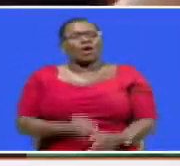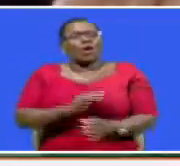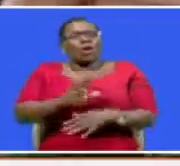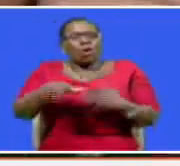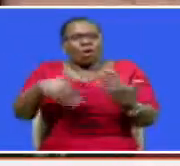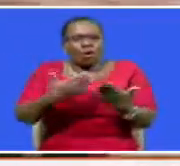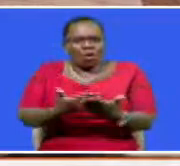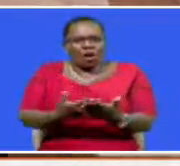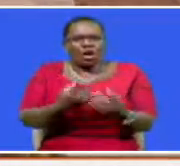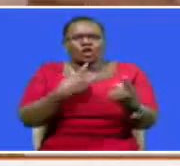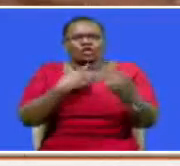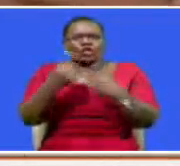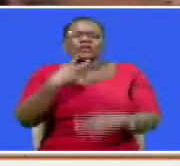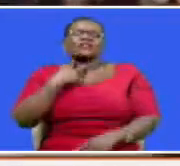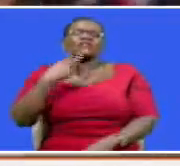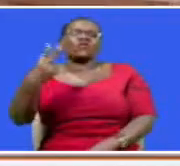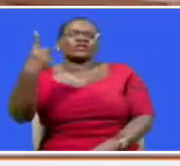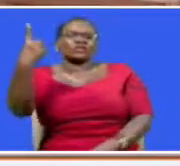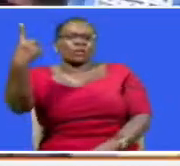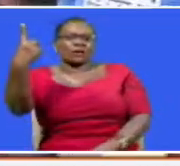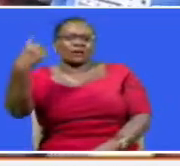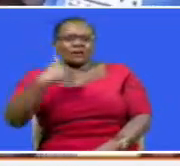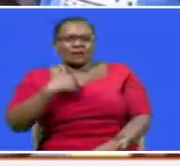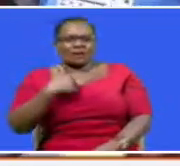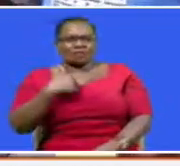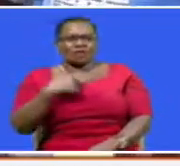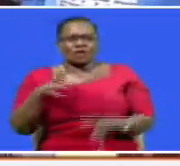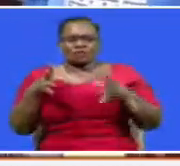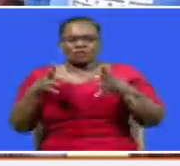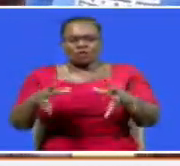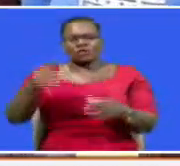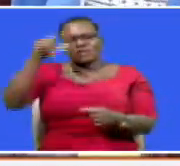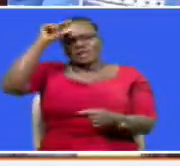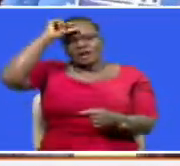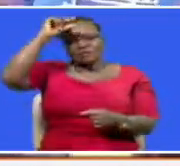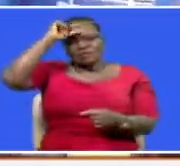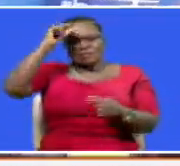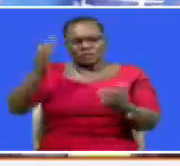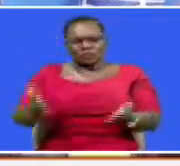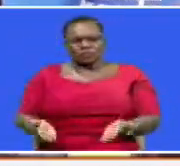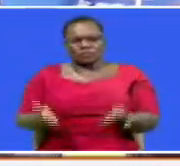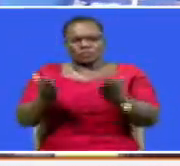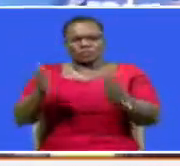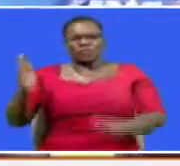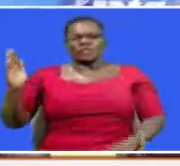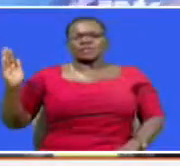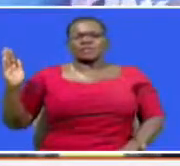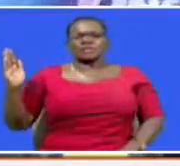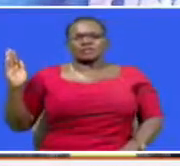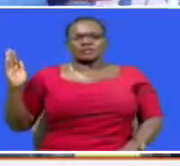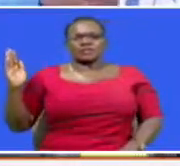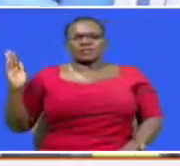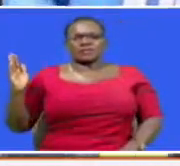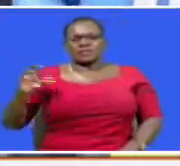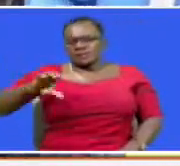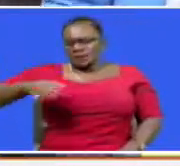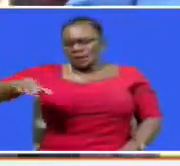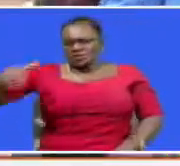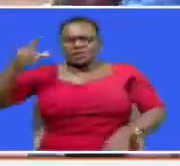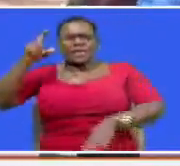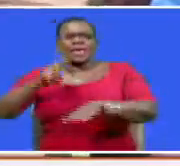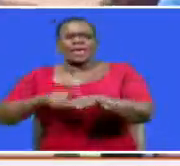Wote wakizungumza kwa kauli moja kushinikiza serikali kuimarisha hali ya usalama kaunti hiyo.